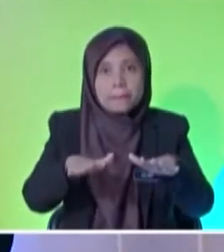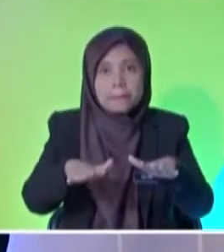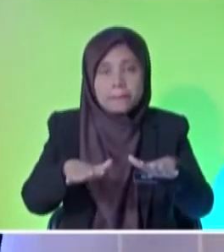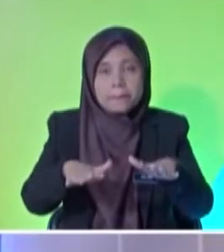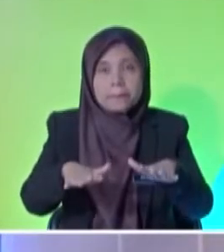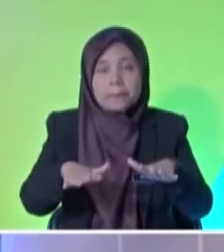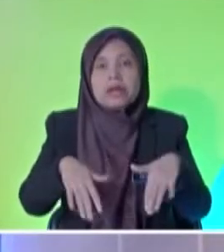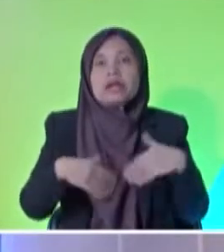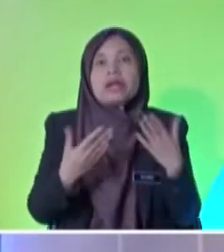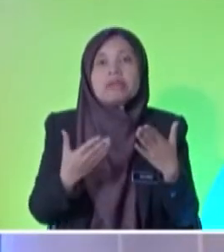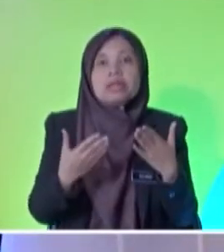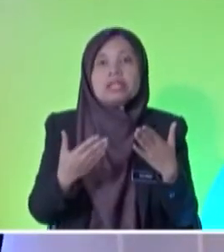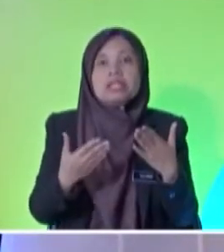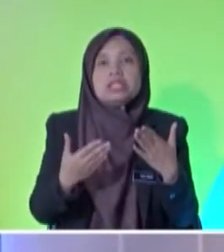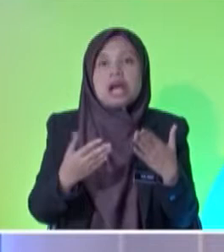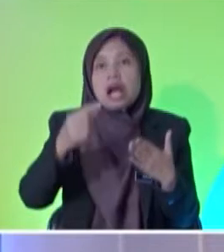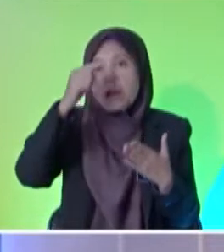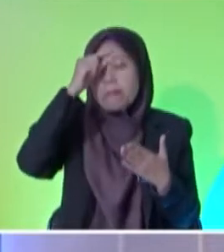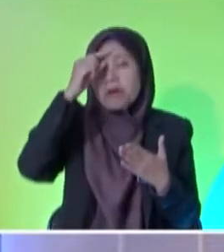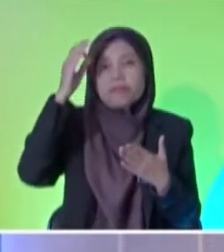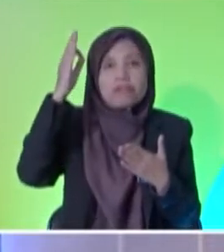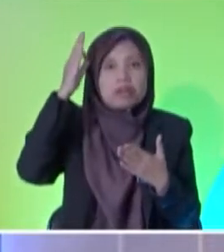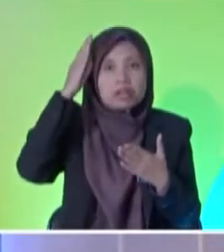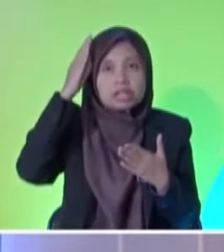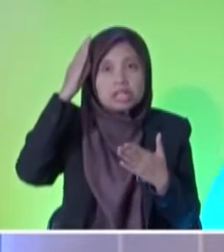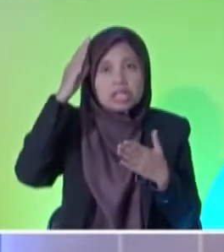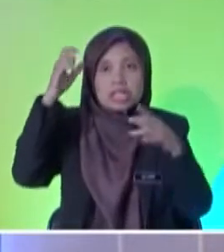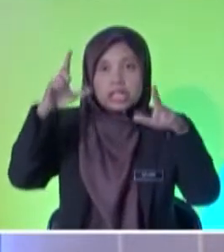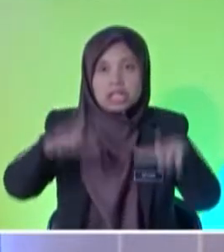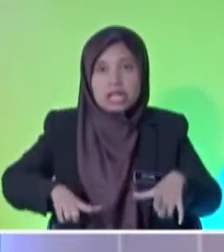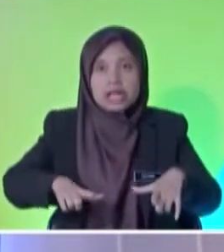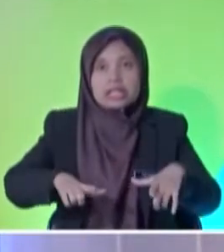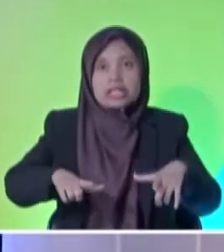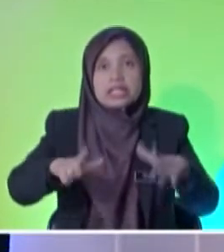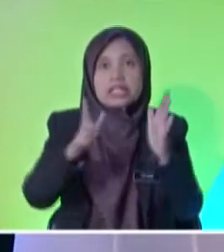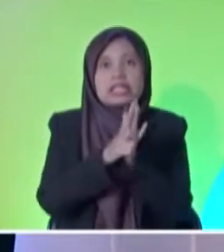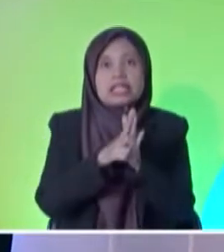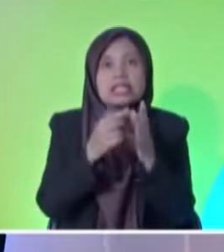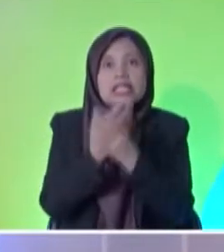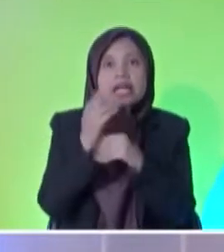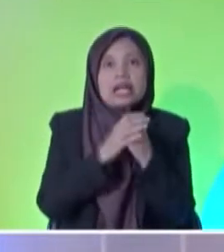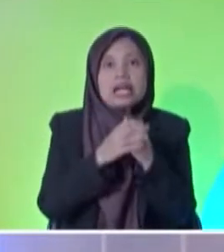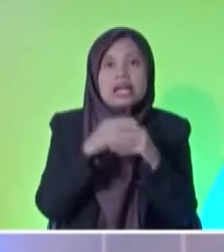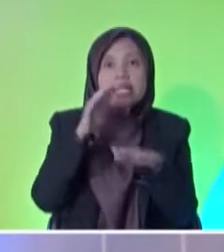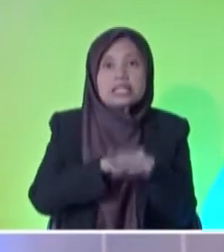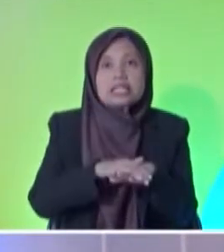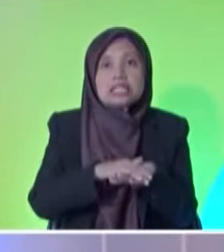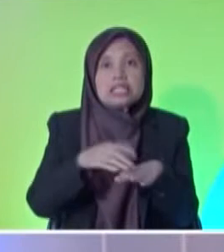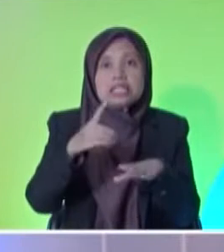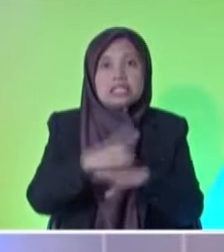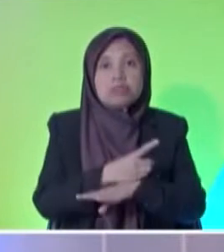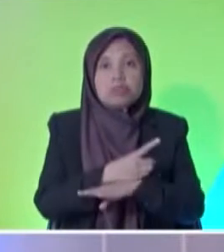murid-murid Bagaimana Abang Farid meletakkannya diatas debu kemudian planet kak